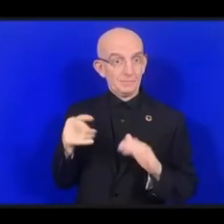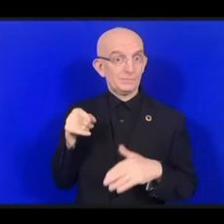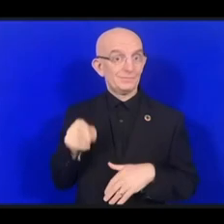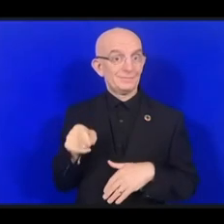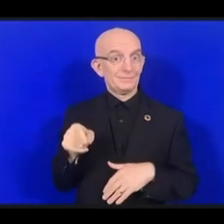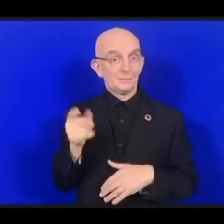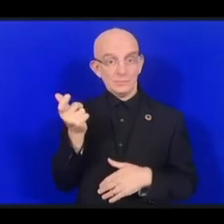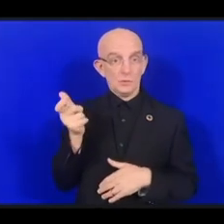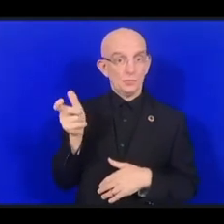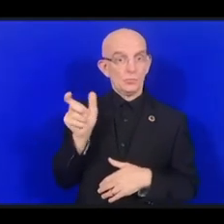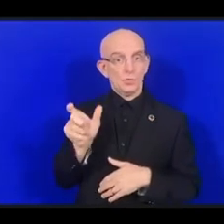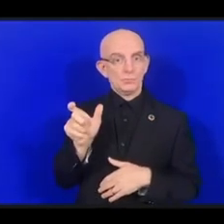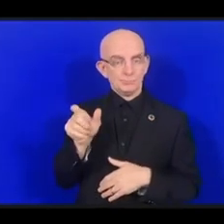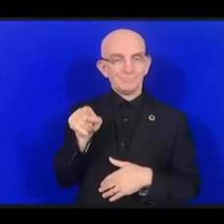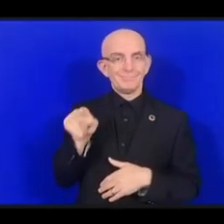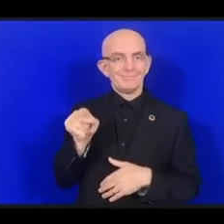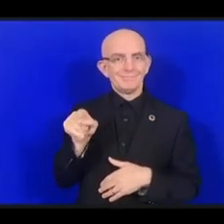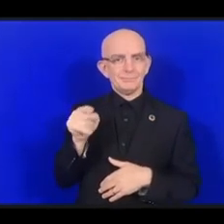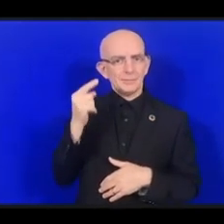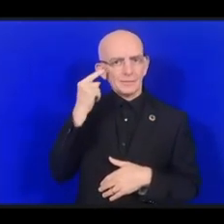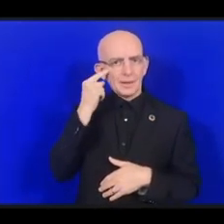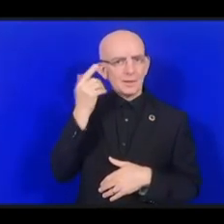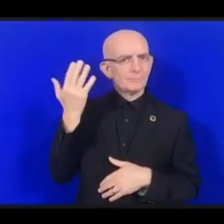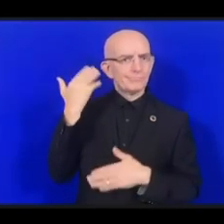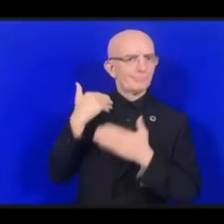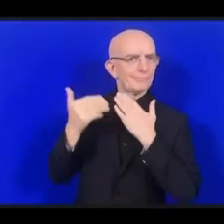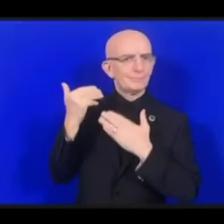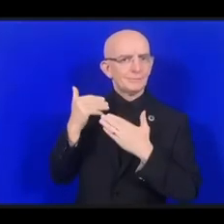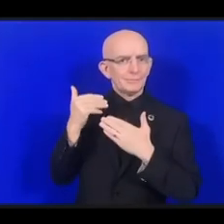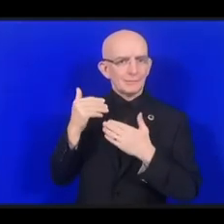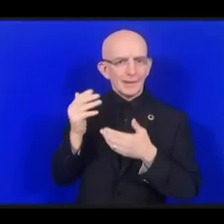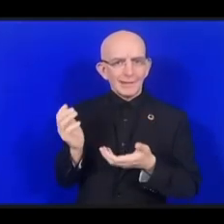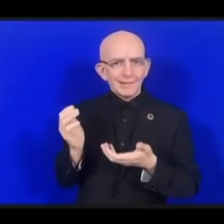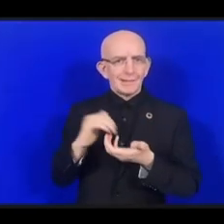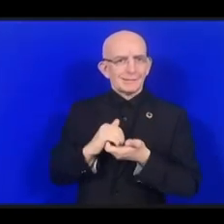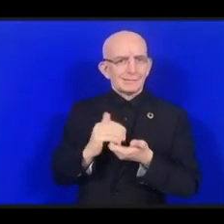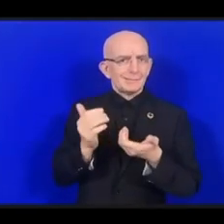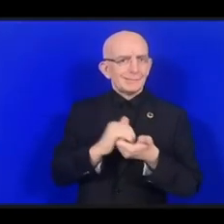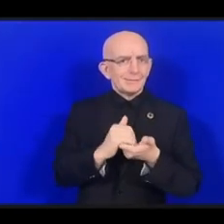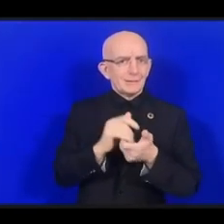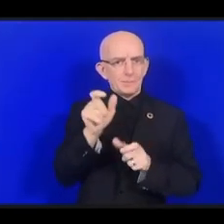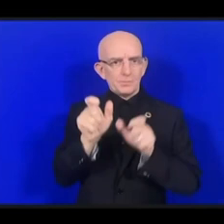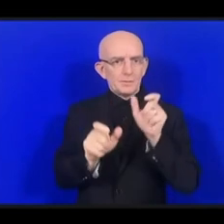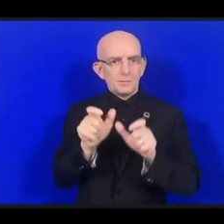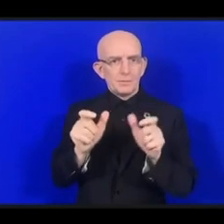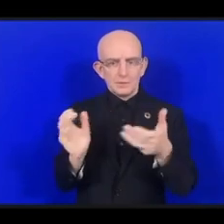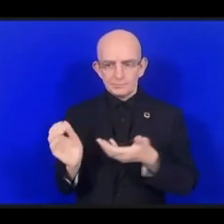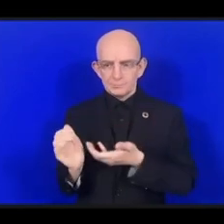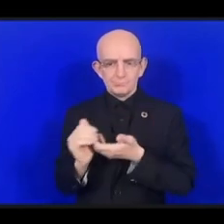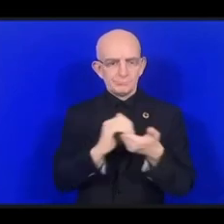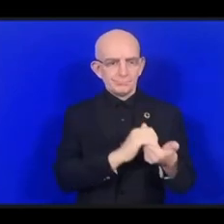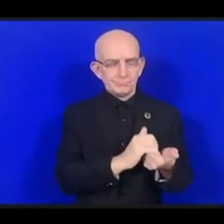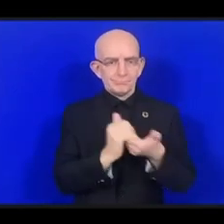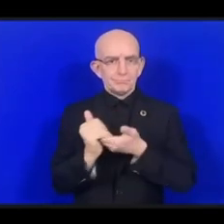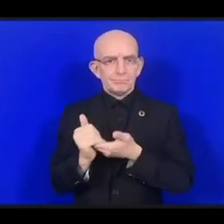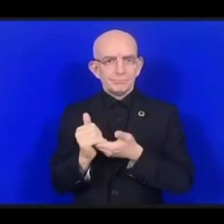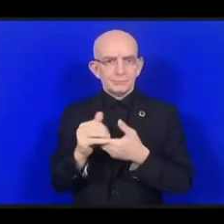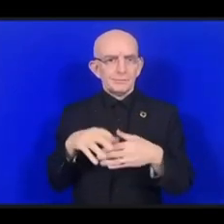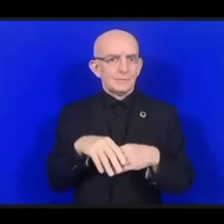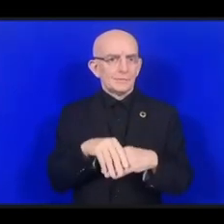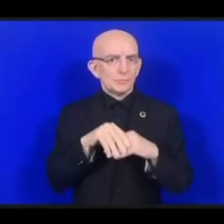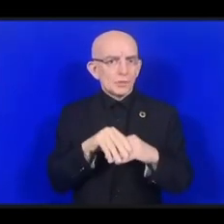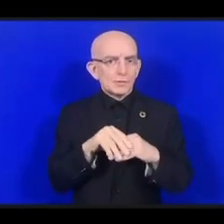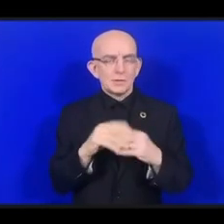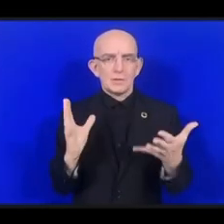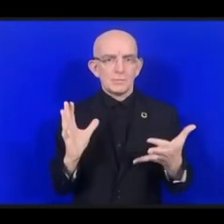n'était plus utilisé pour désigner ces liens entre les personnes des liens d'amitié ou le lien entre époux et